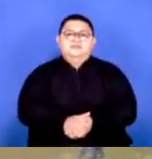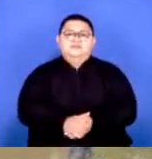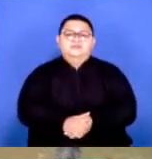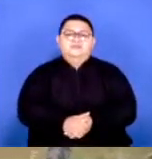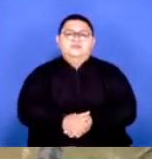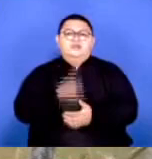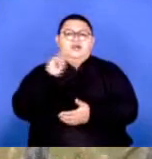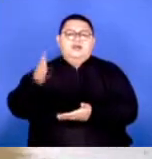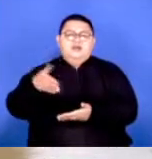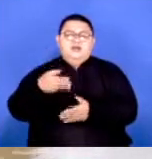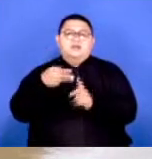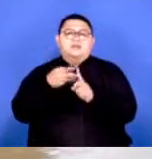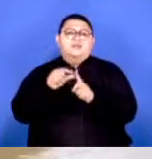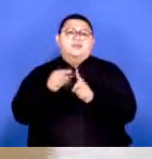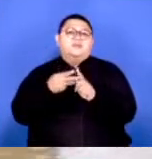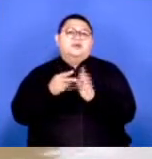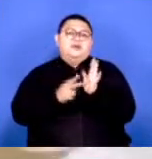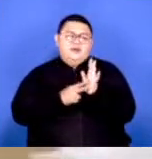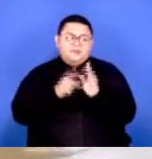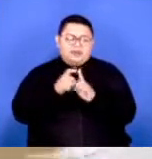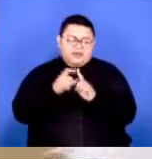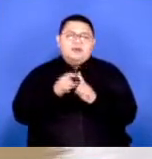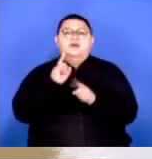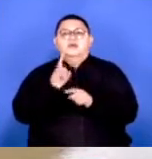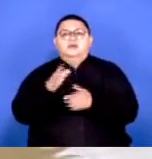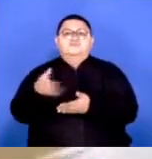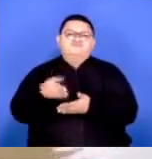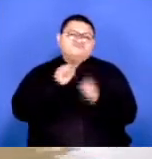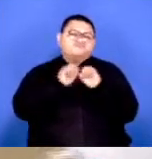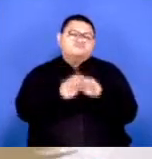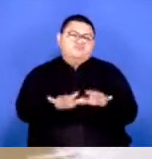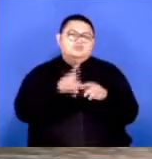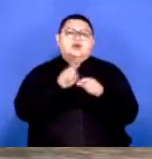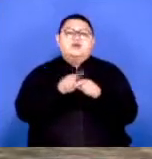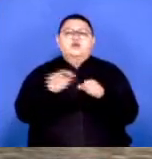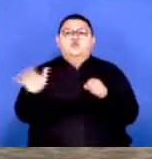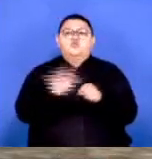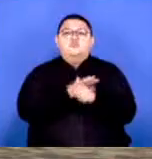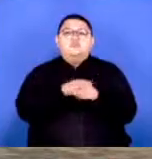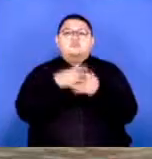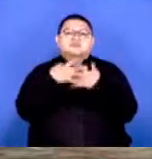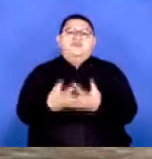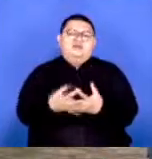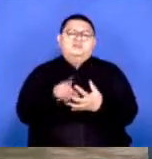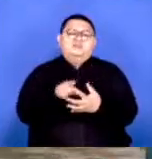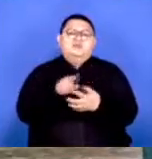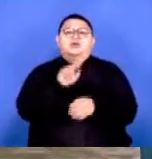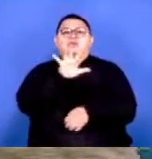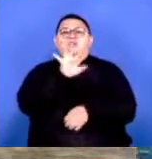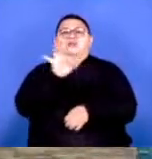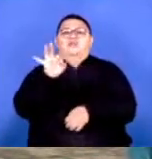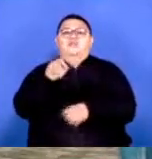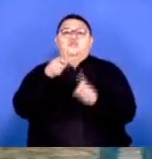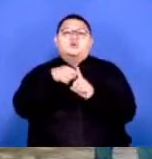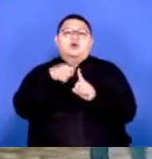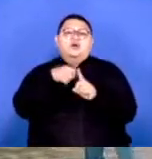Dari data BPBD, dari 14 kecamatan yang terdampak, ada 10 kecamatan yang cukup terparah dan terdapat lebih dari 5.000 kakak